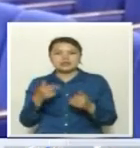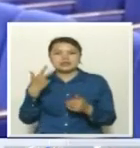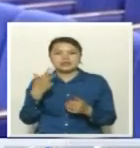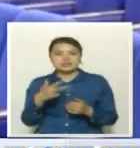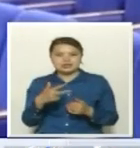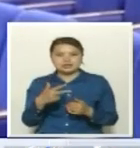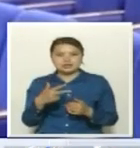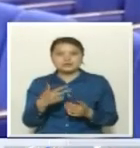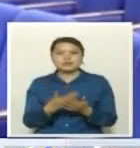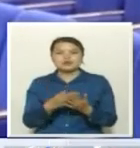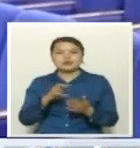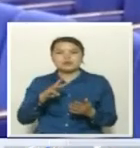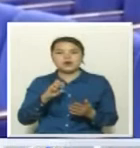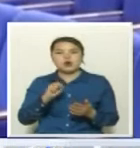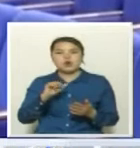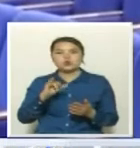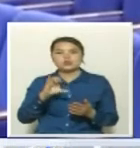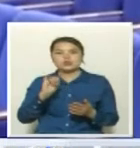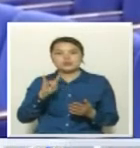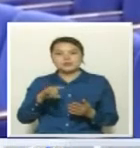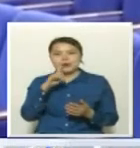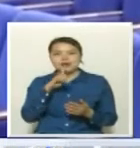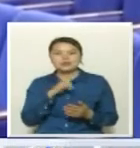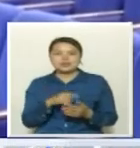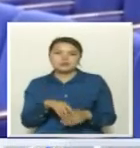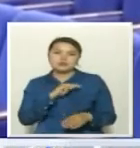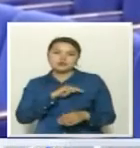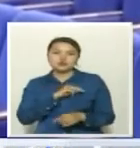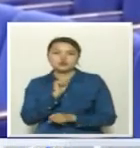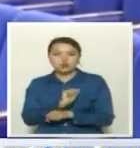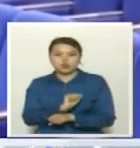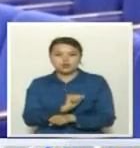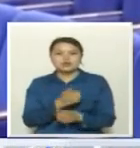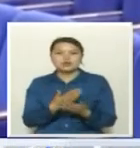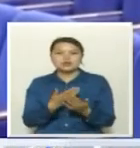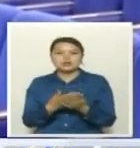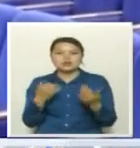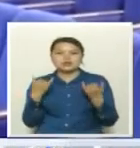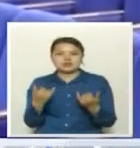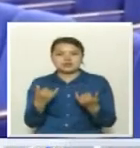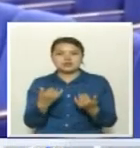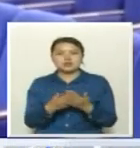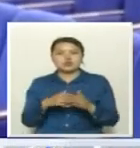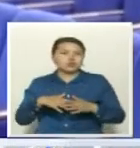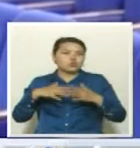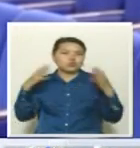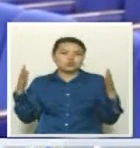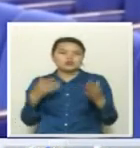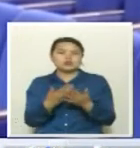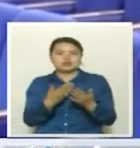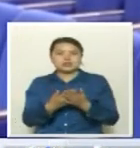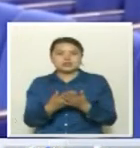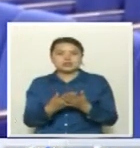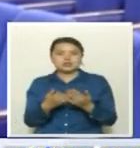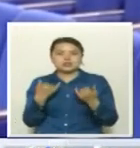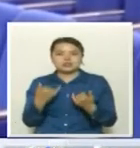маусымда жұмысын тоқтатты. Мен білімше, оларда бірнеше бере жағы жиналды өте үлкен. Сол себепті